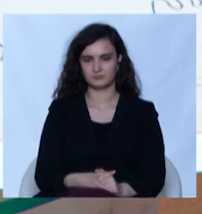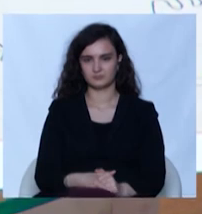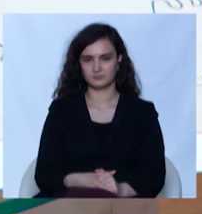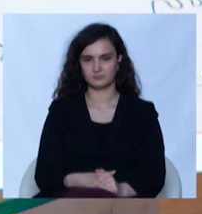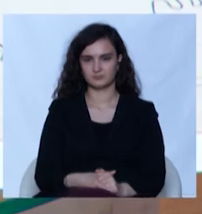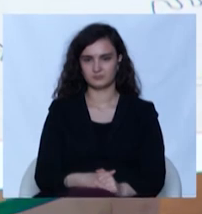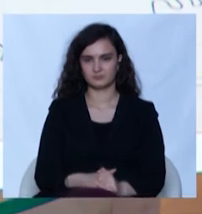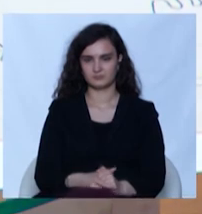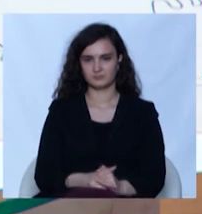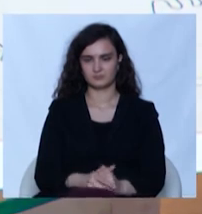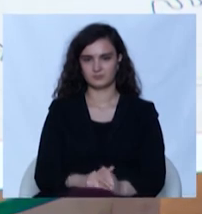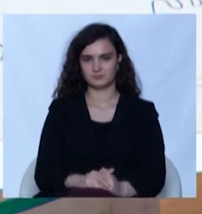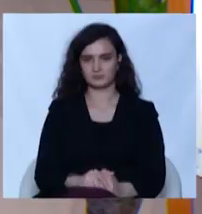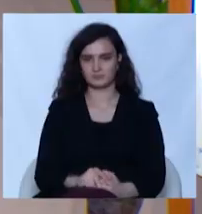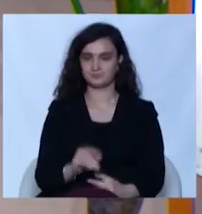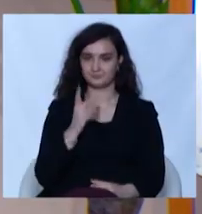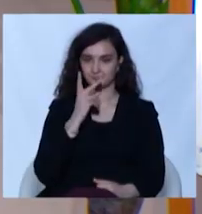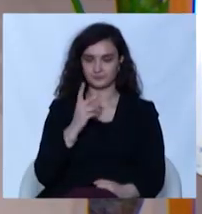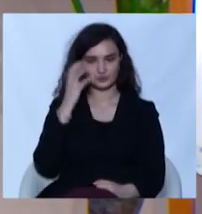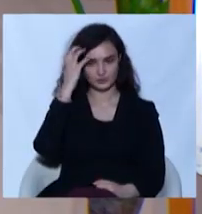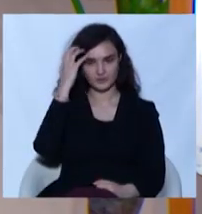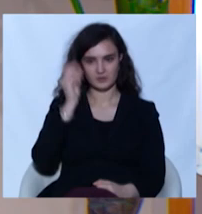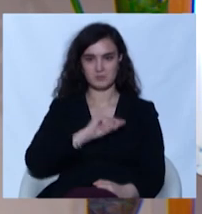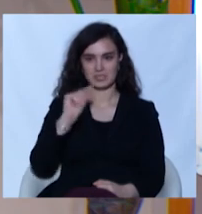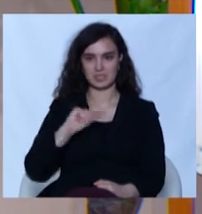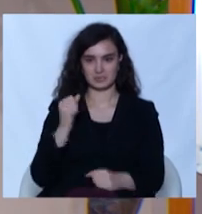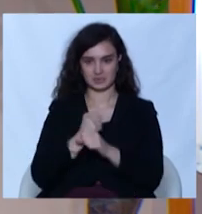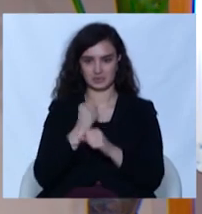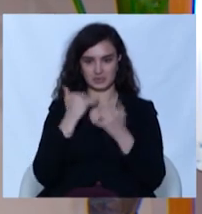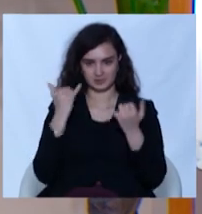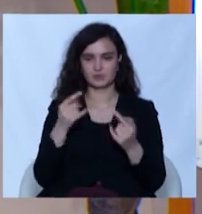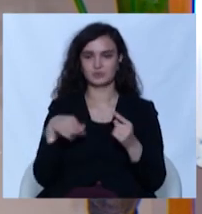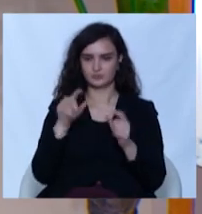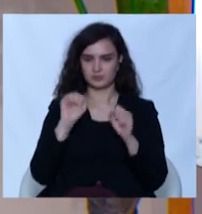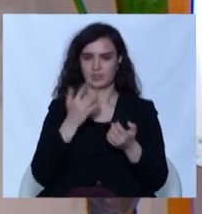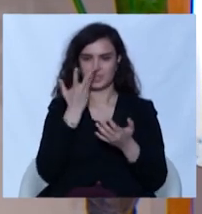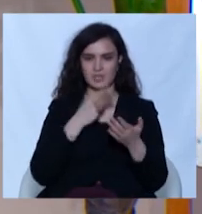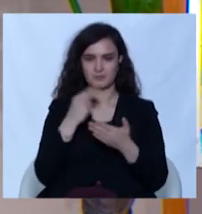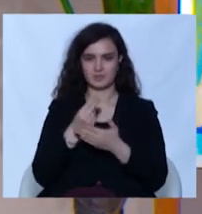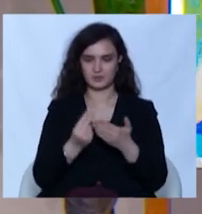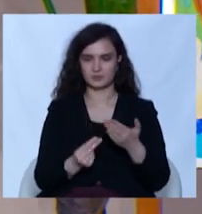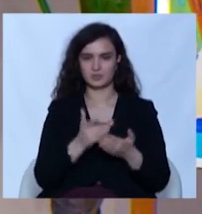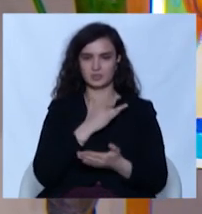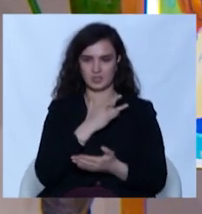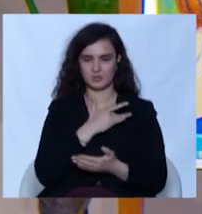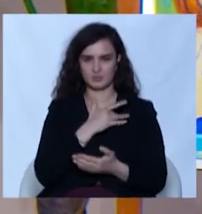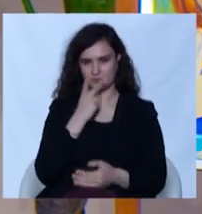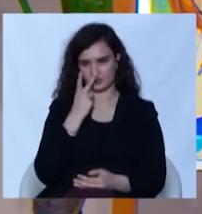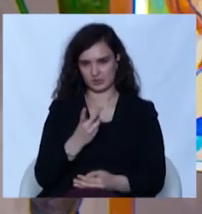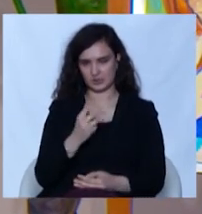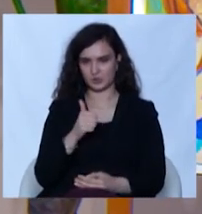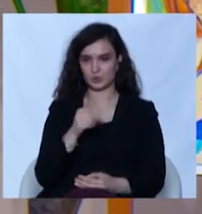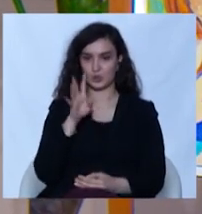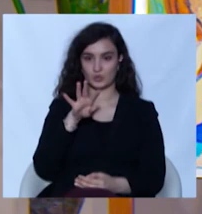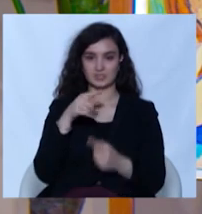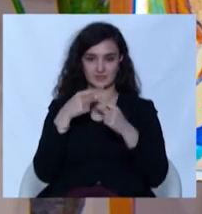აი ნახეთ, ახლა მე შავი მარკერით გაგიკეთეთ, ეს თქვენ შეგიძლიათ გააფერადოთ. აი დაახლოებით შეხედეთ, როგორი